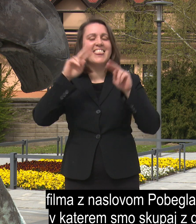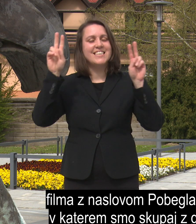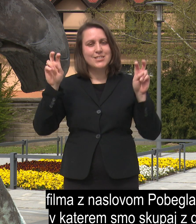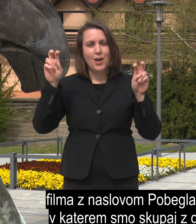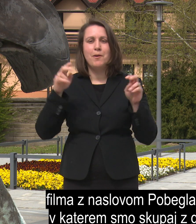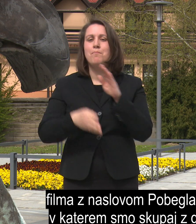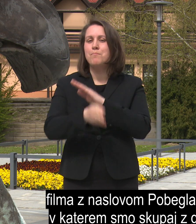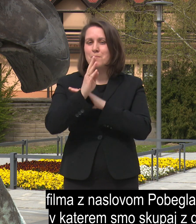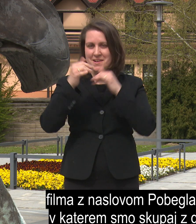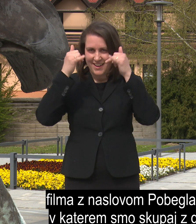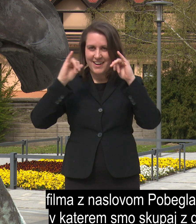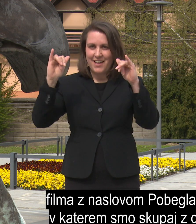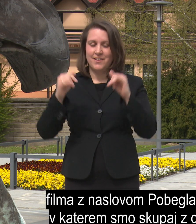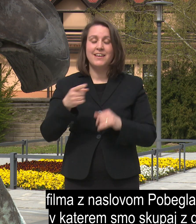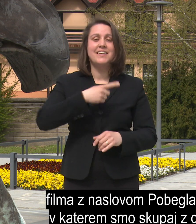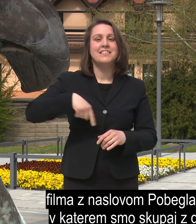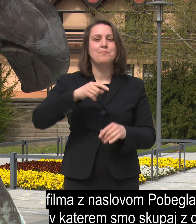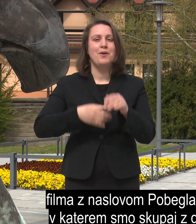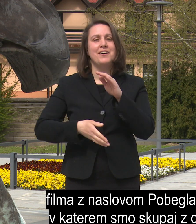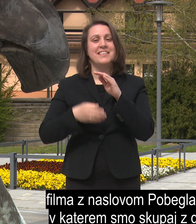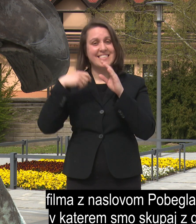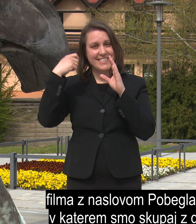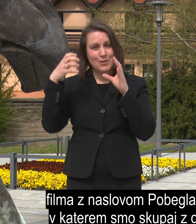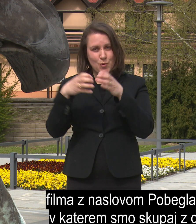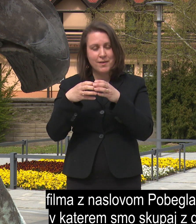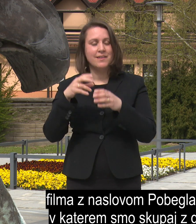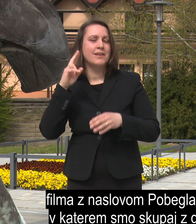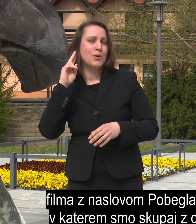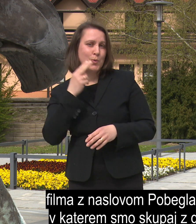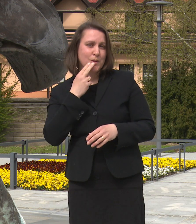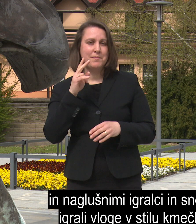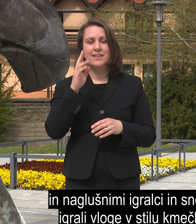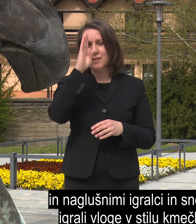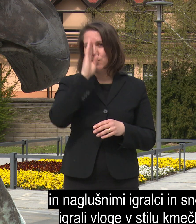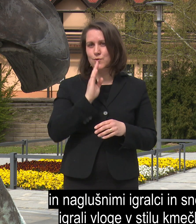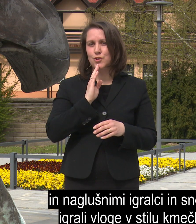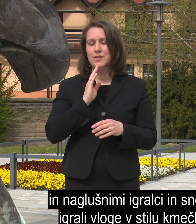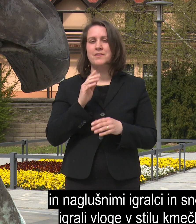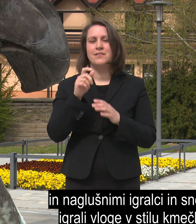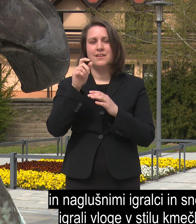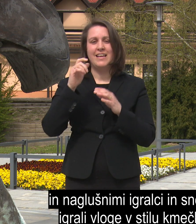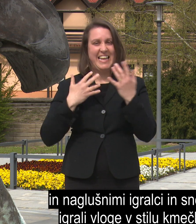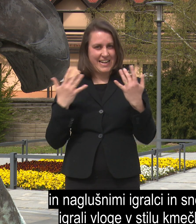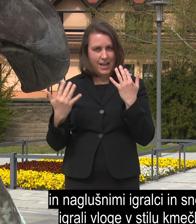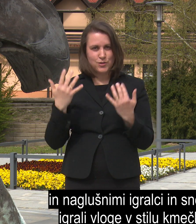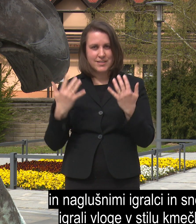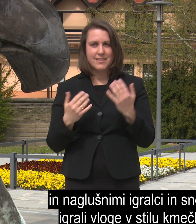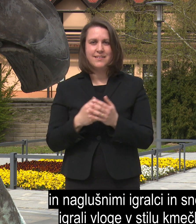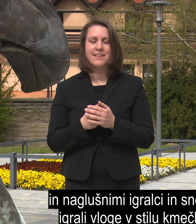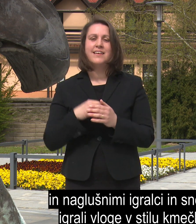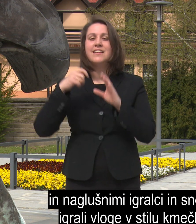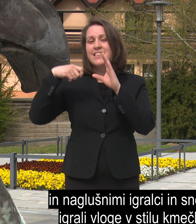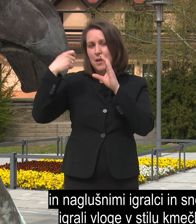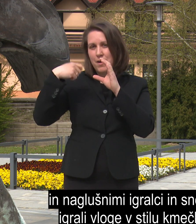krava, ki smo ga skupaj z gluhimi in naglušnimi igralci in